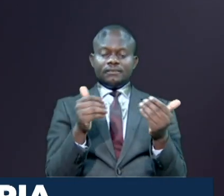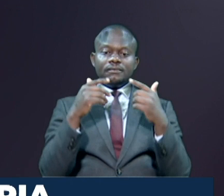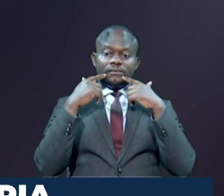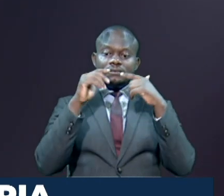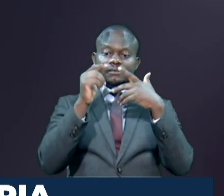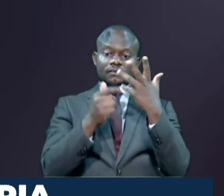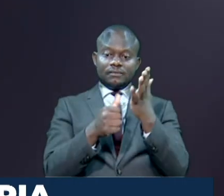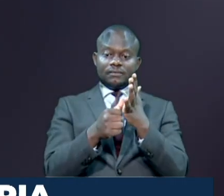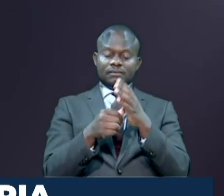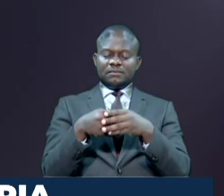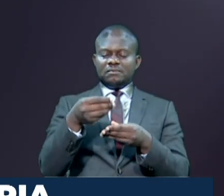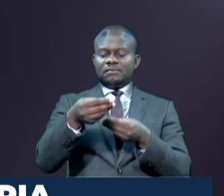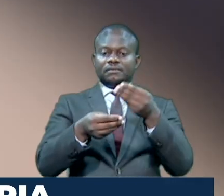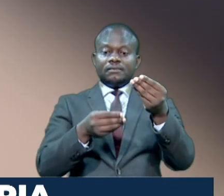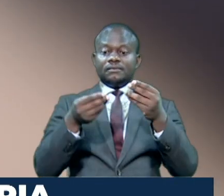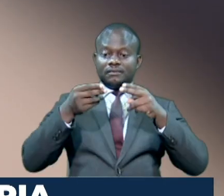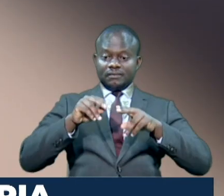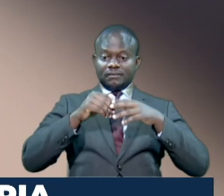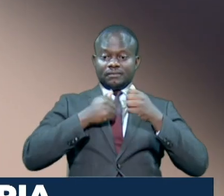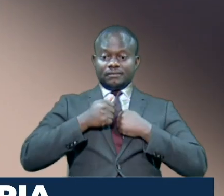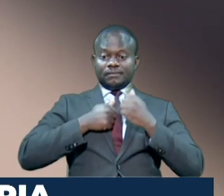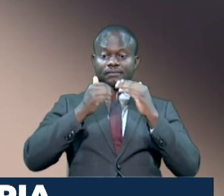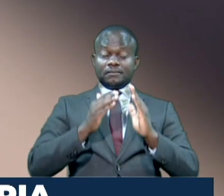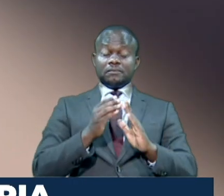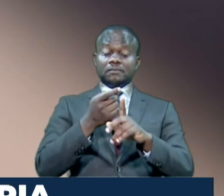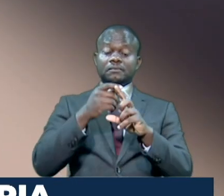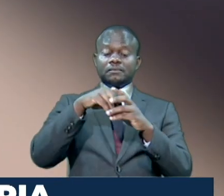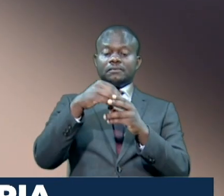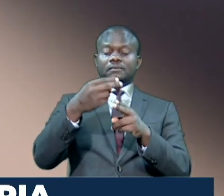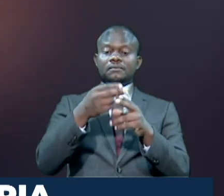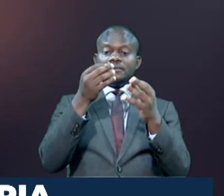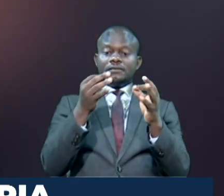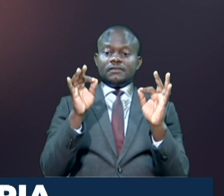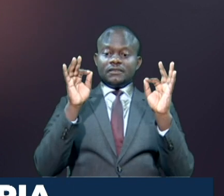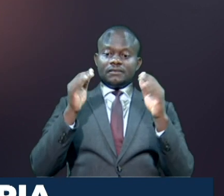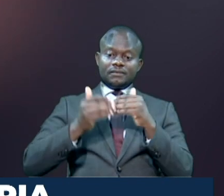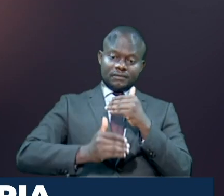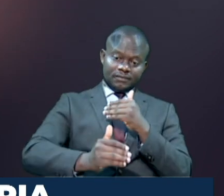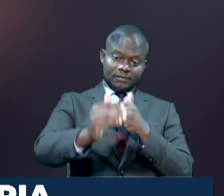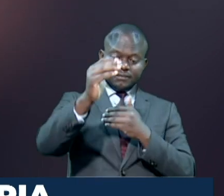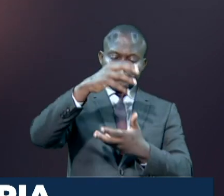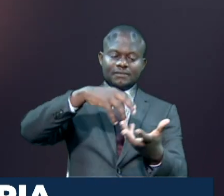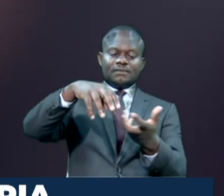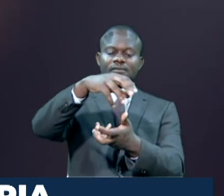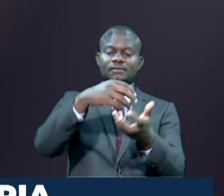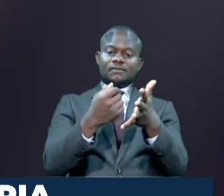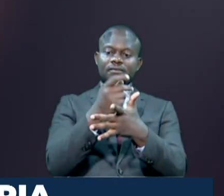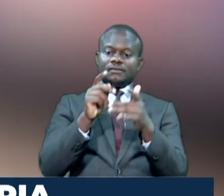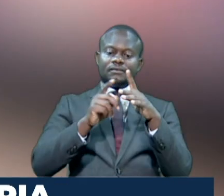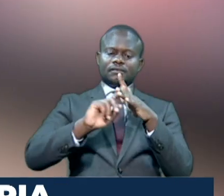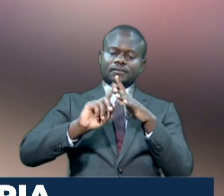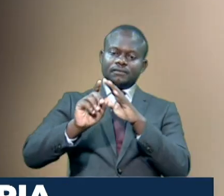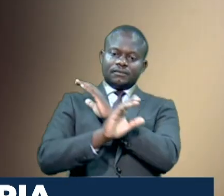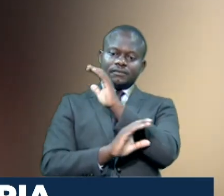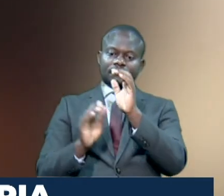hari n'ibibazo by'uruhererekane nk'ibyabaye ku Rwanda bikomotse ku kiswe ubwigenge cyakurikiwe n'imvururu zatumye abantu bahunga igihugu